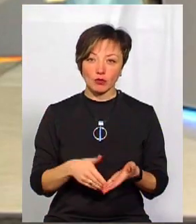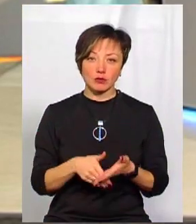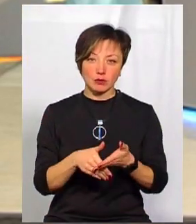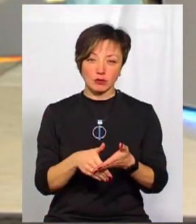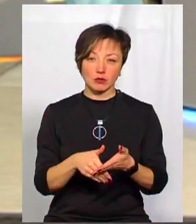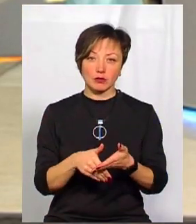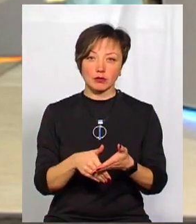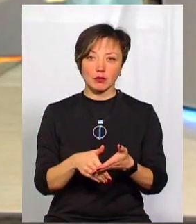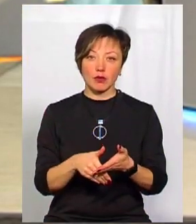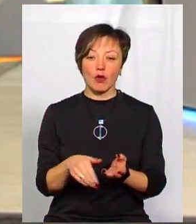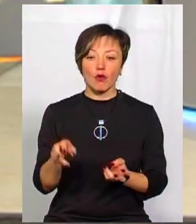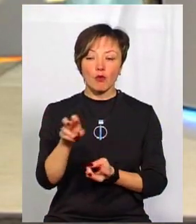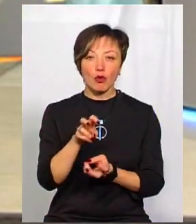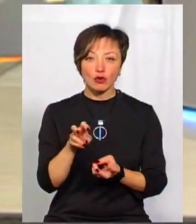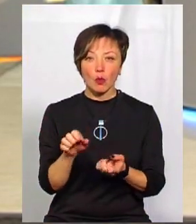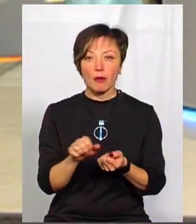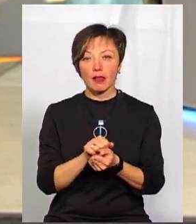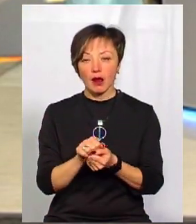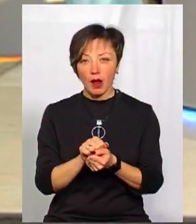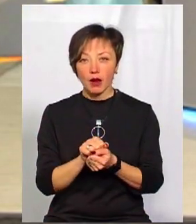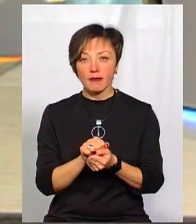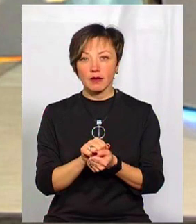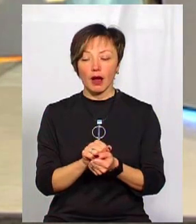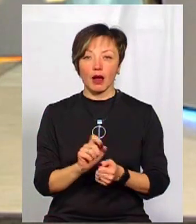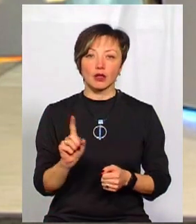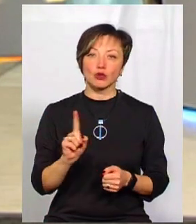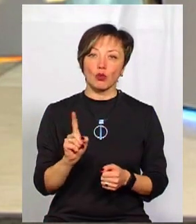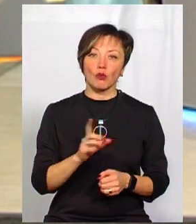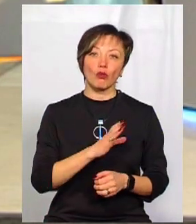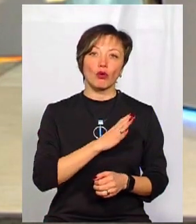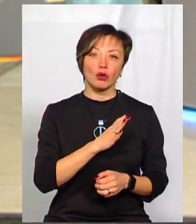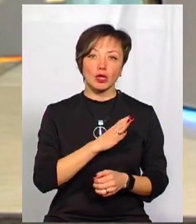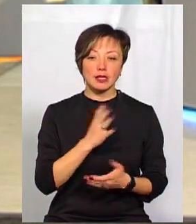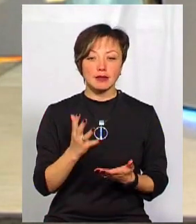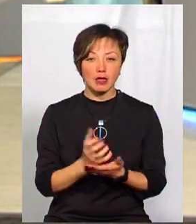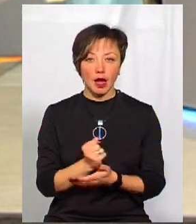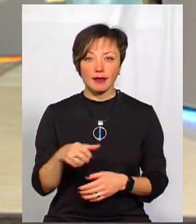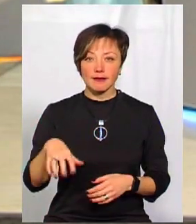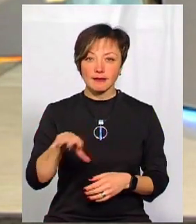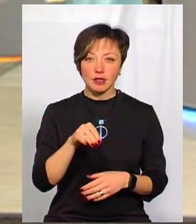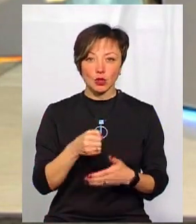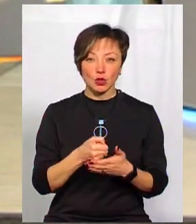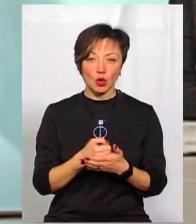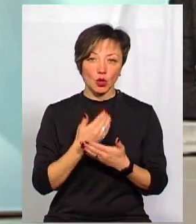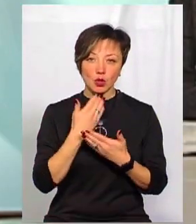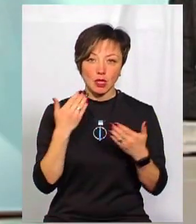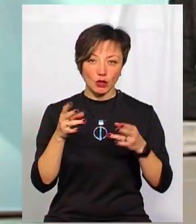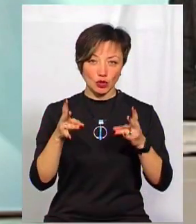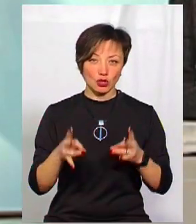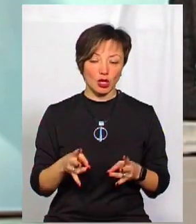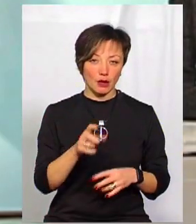допомагали у пошуку матеріалів і щоб були знайдені всі до останньої